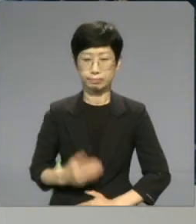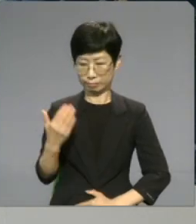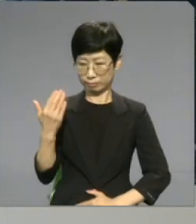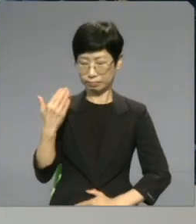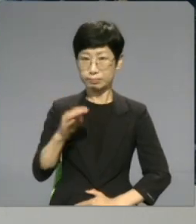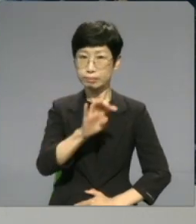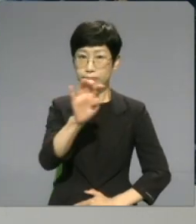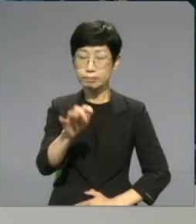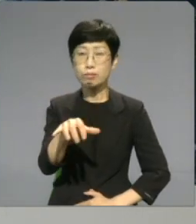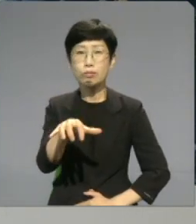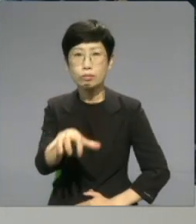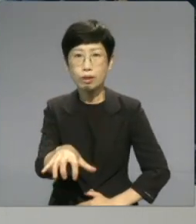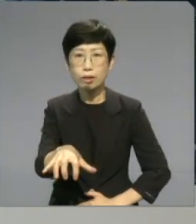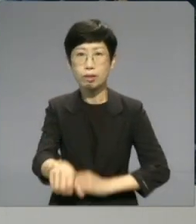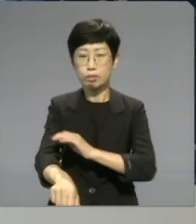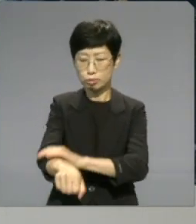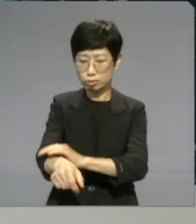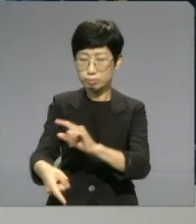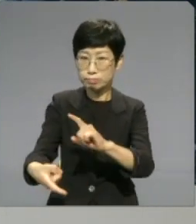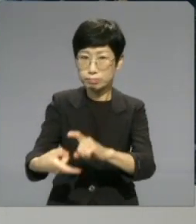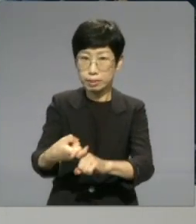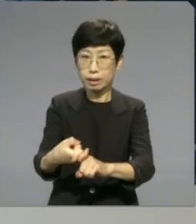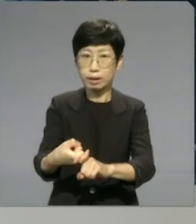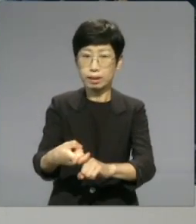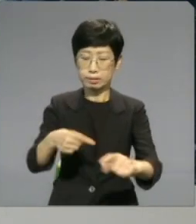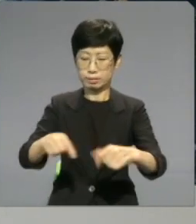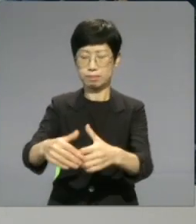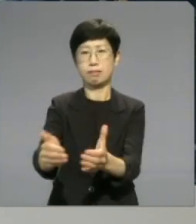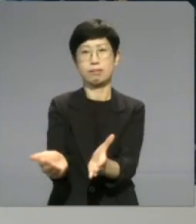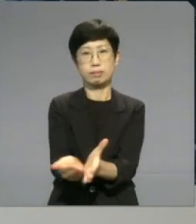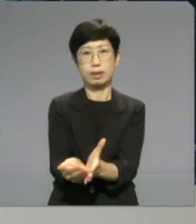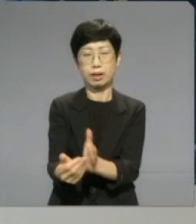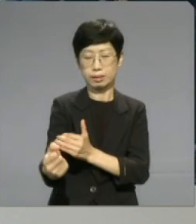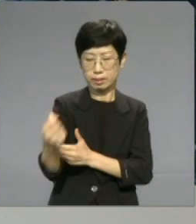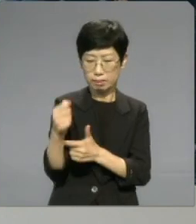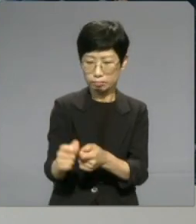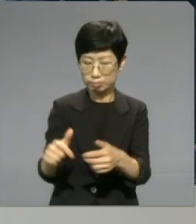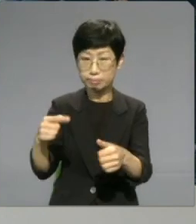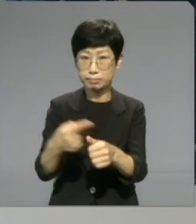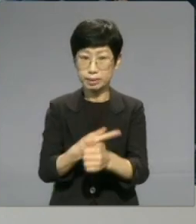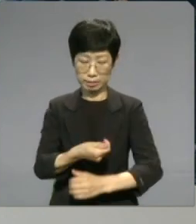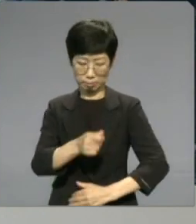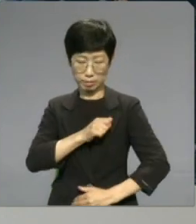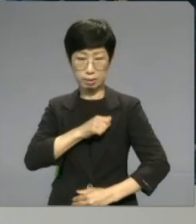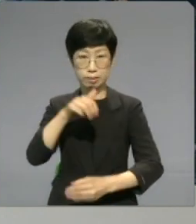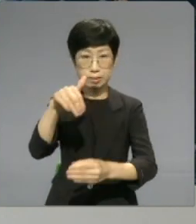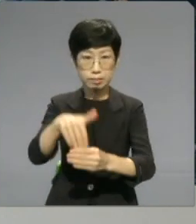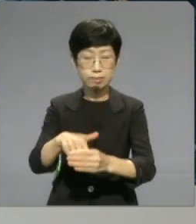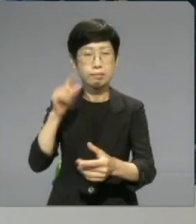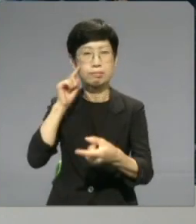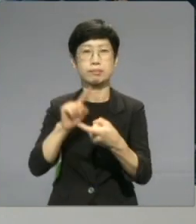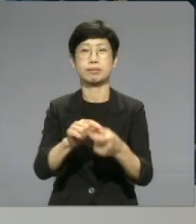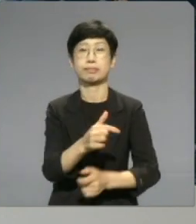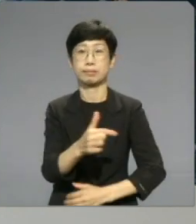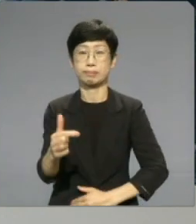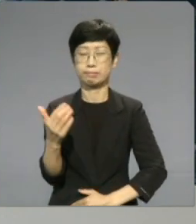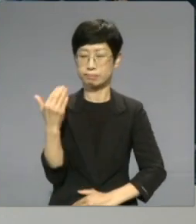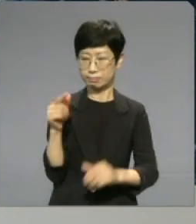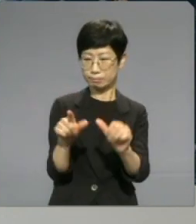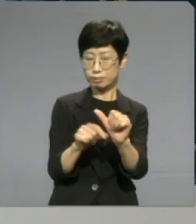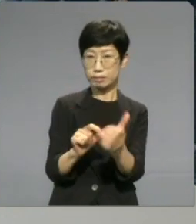최근 유럽에서 극우 정당들의 부상이 두드러지면서 스페인 총선에도 관심이 뜨거웠습니다. 지난